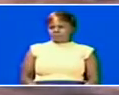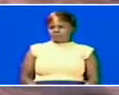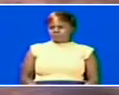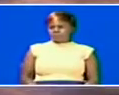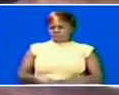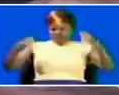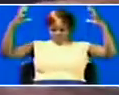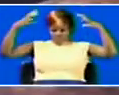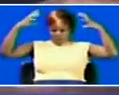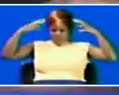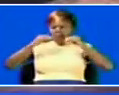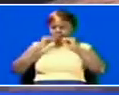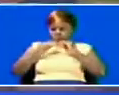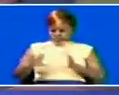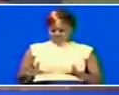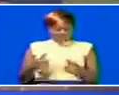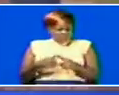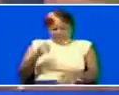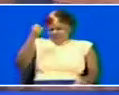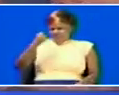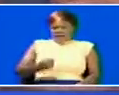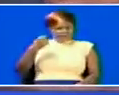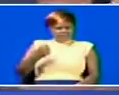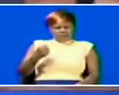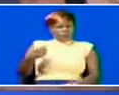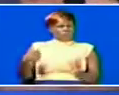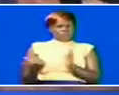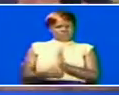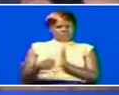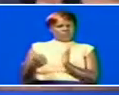Ingawa mvua ni baraka kwa wakazi wa Kajiado, imekuwa ni karaha.